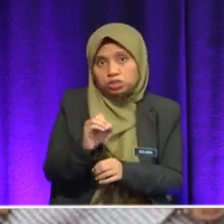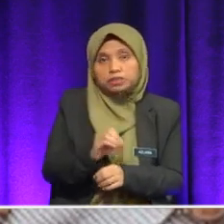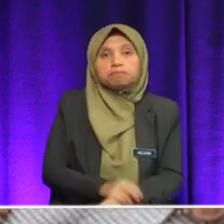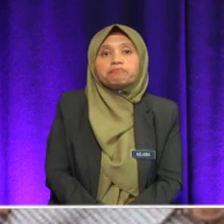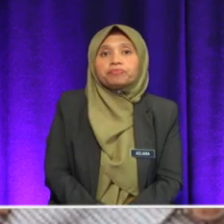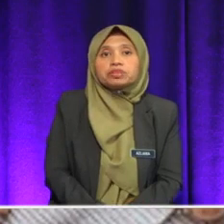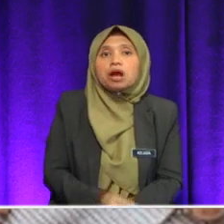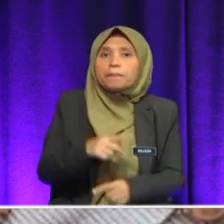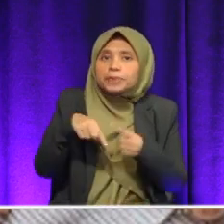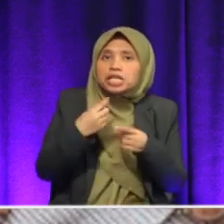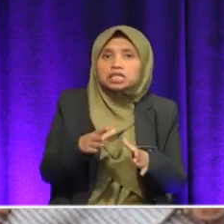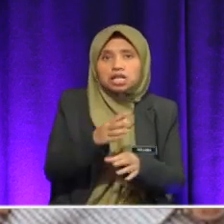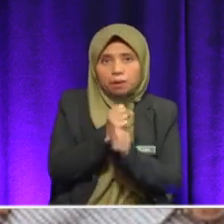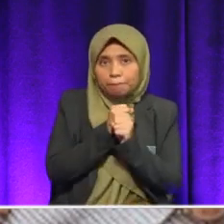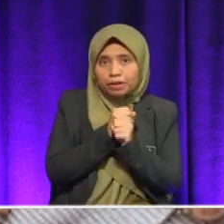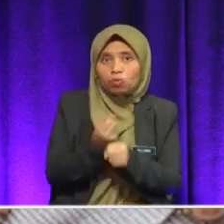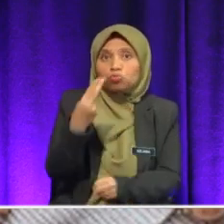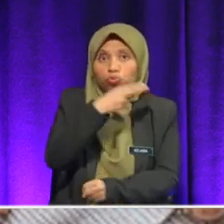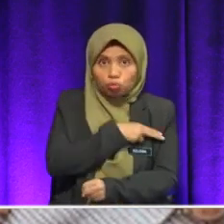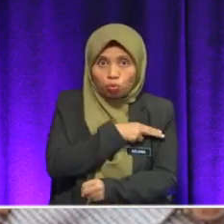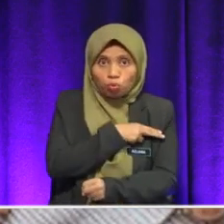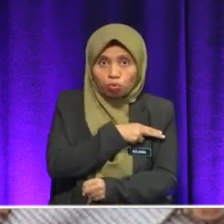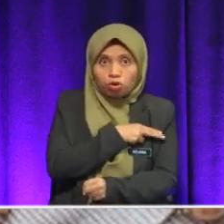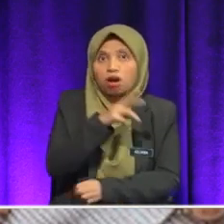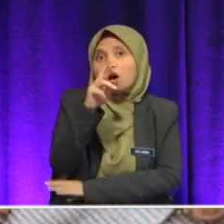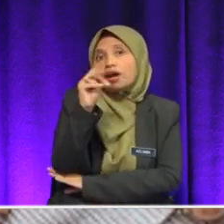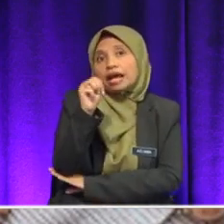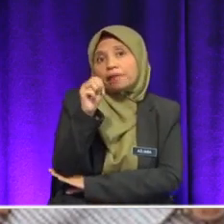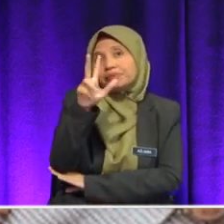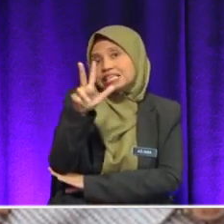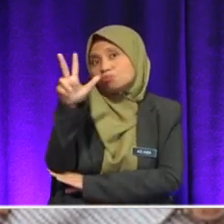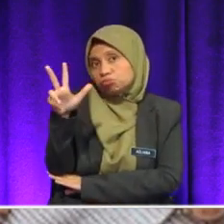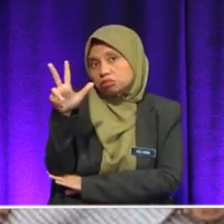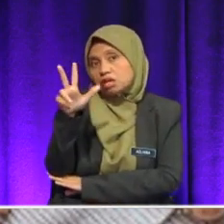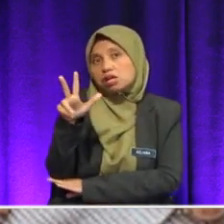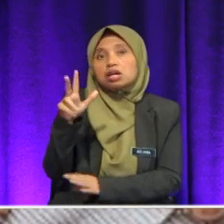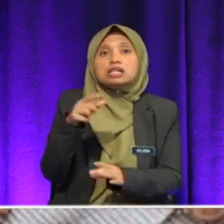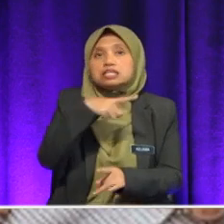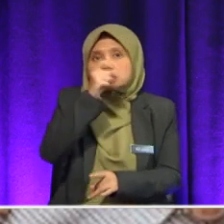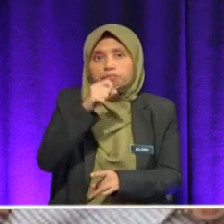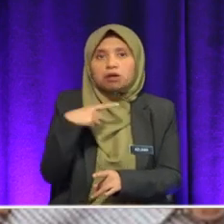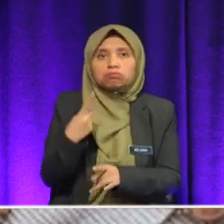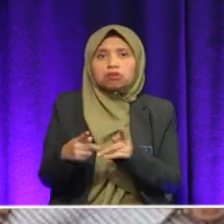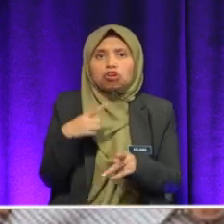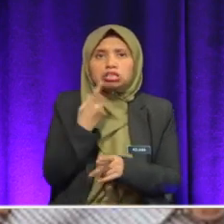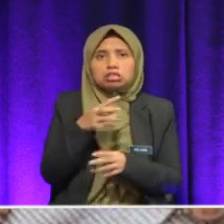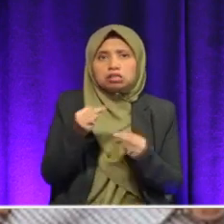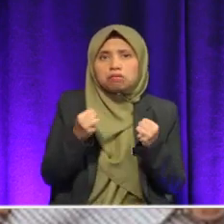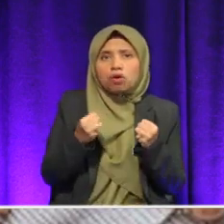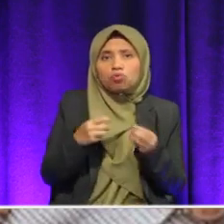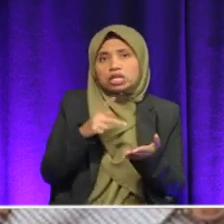Winda dan dapat keuntungan tadi rm33 sebab kalau kita kirim